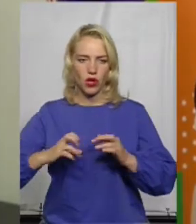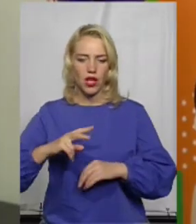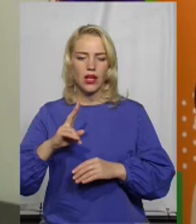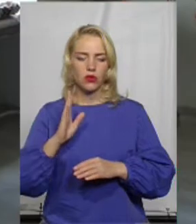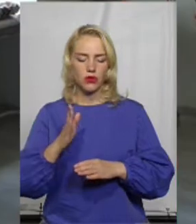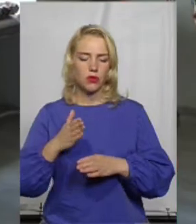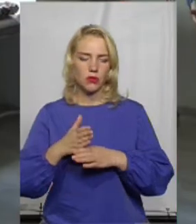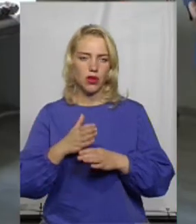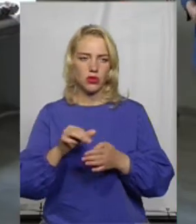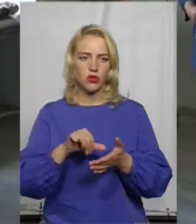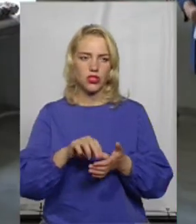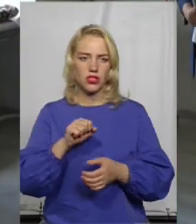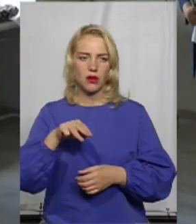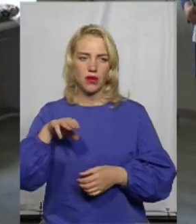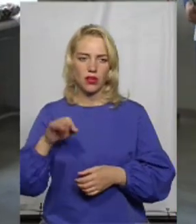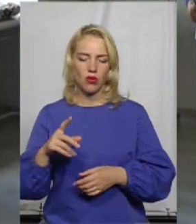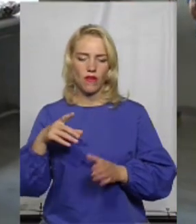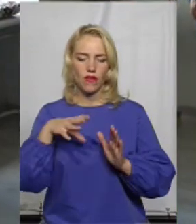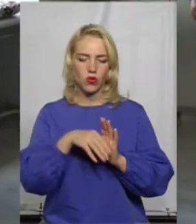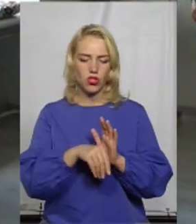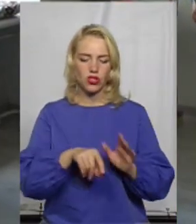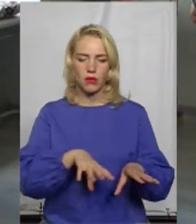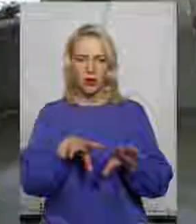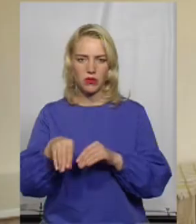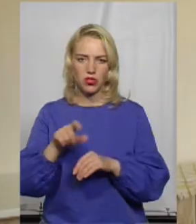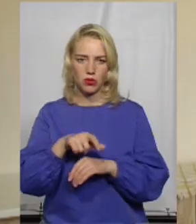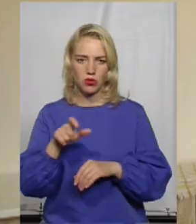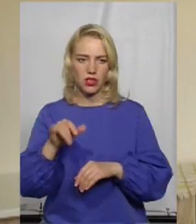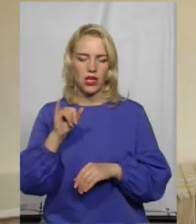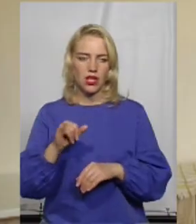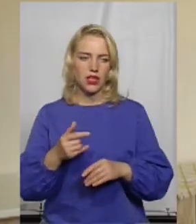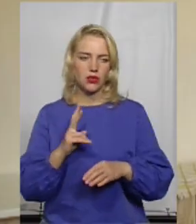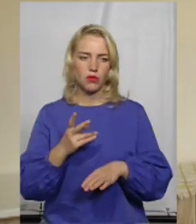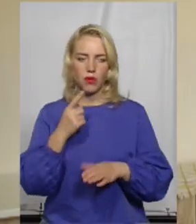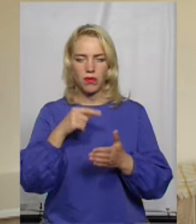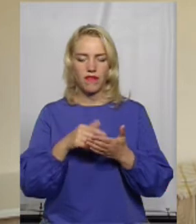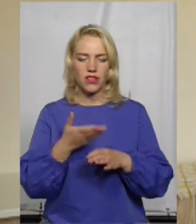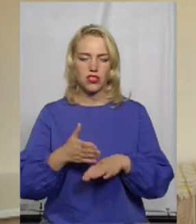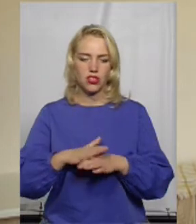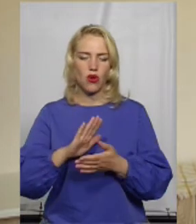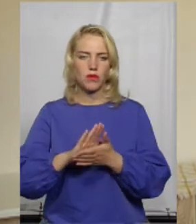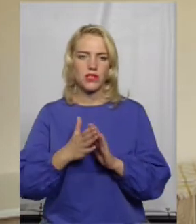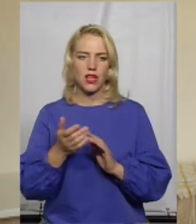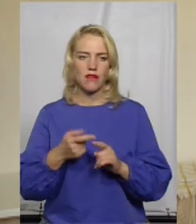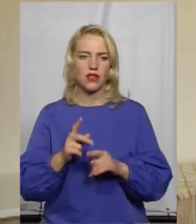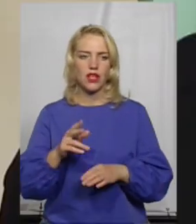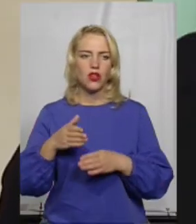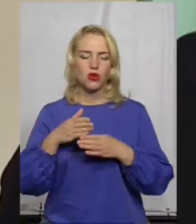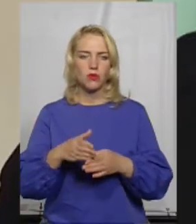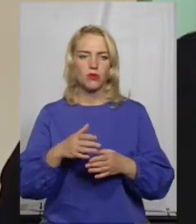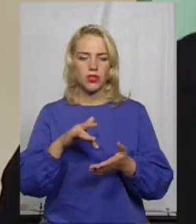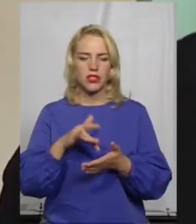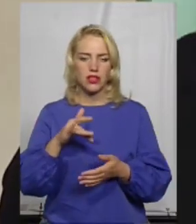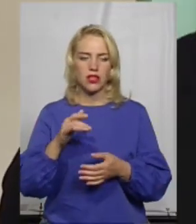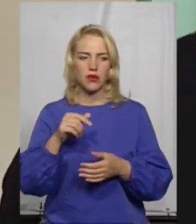внутрішньо переміщеним особам та тим, хто опинився у важких життєвих обставинах. Володимир Шубковський, керівник центру допомоги учасникам АТО, каже,